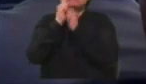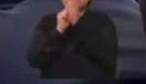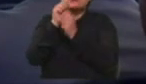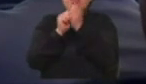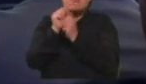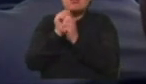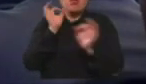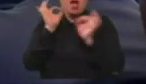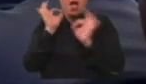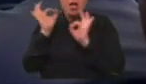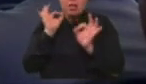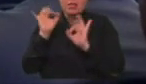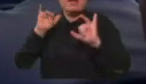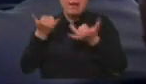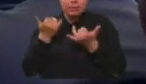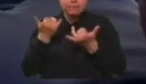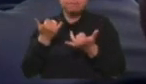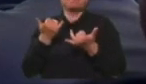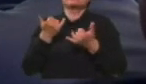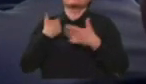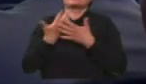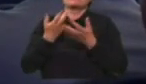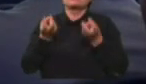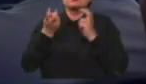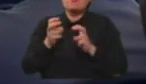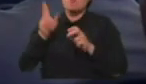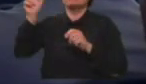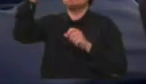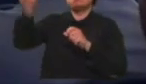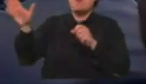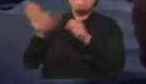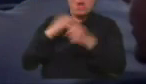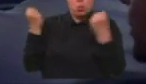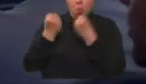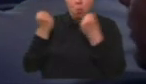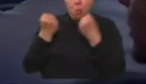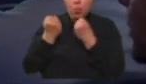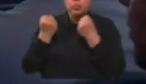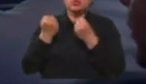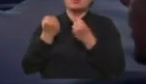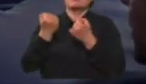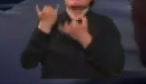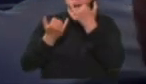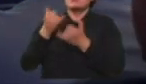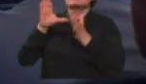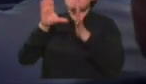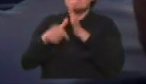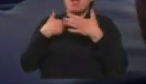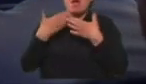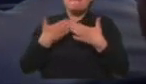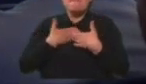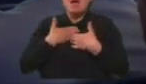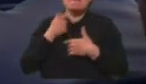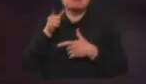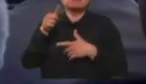przedsiębiorstwach. No jedna rzecz jest taka, że tworzymy jakiegoś pełnomocnika, tak, no jeżeli w mieście są otwierane dane, to tam czasami